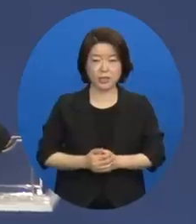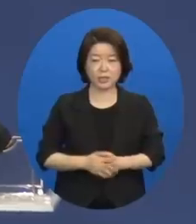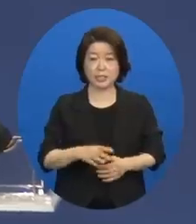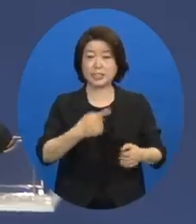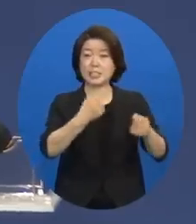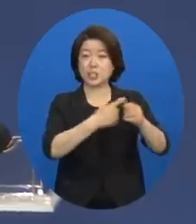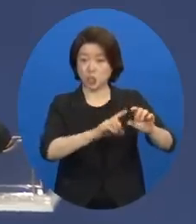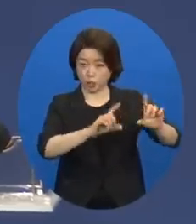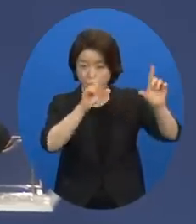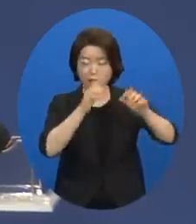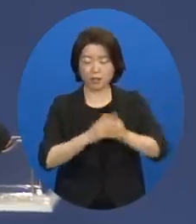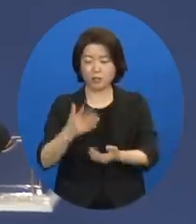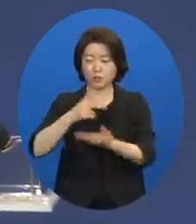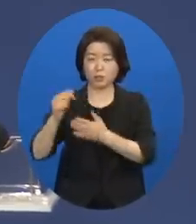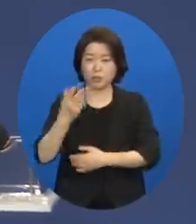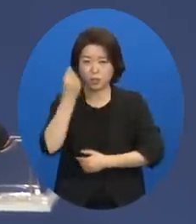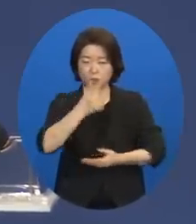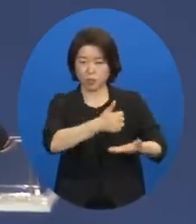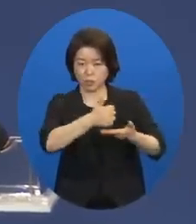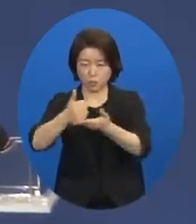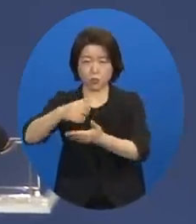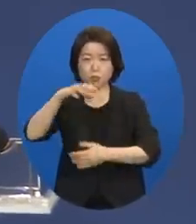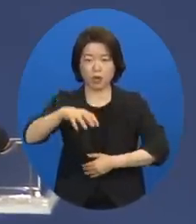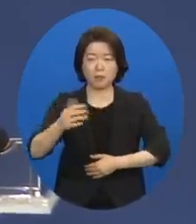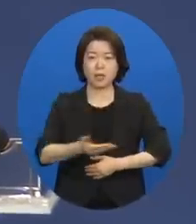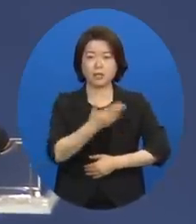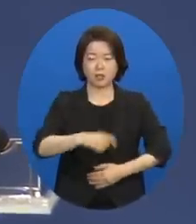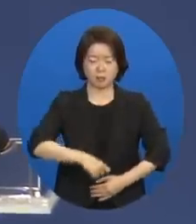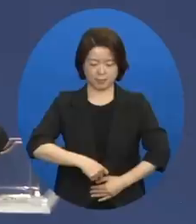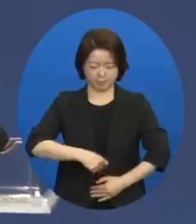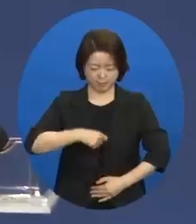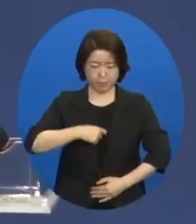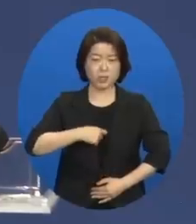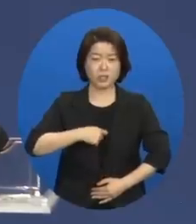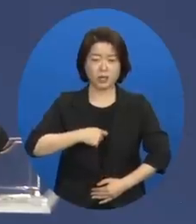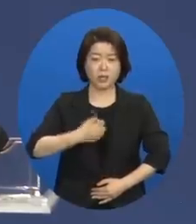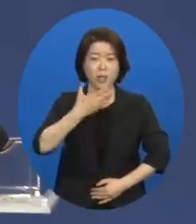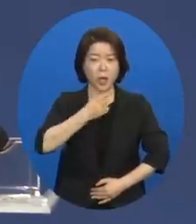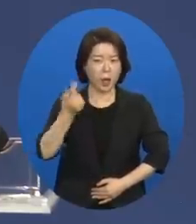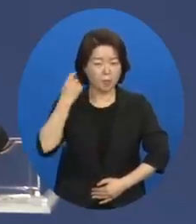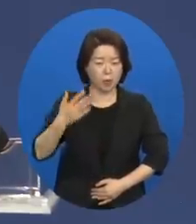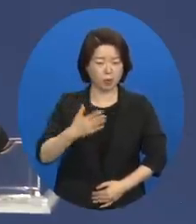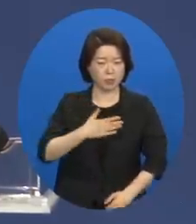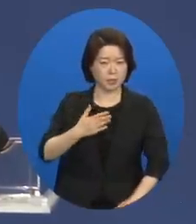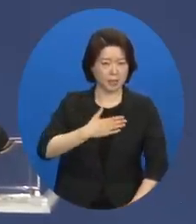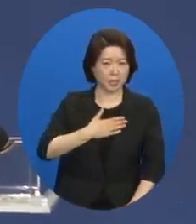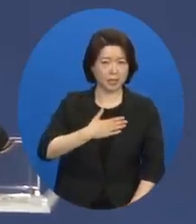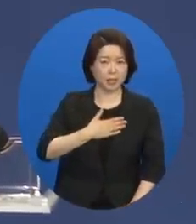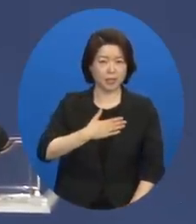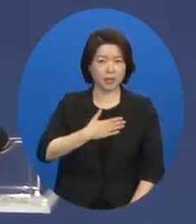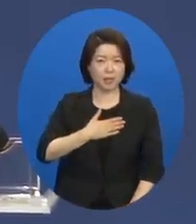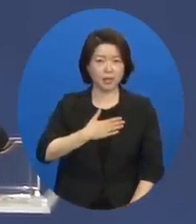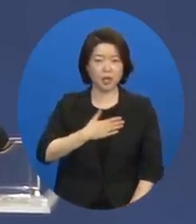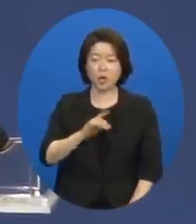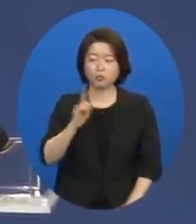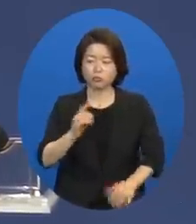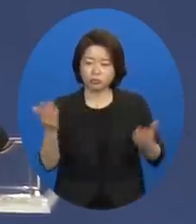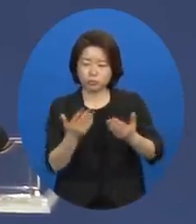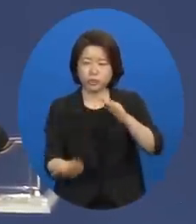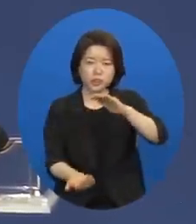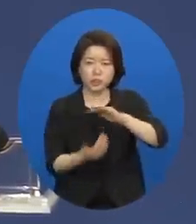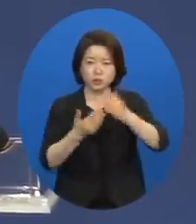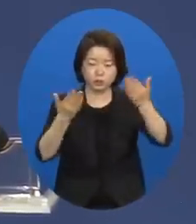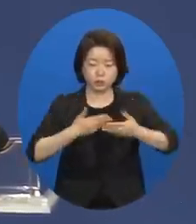시간 주님의 이 거룩한 초청 앞에 여러분 정직하게 한번 복음이 과연 나에게 무슨 일을 이루셨는지를